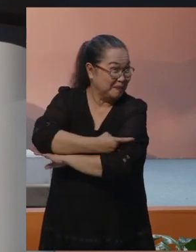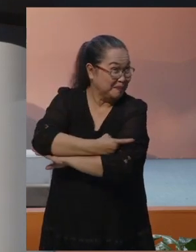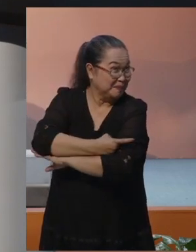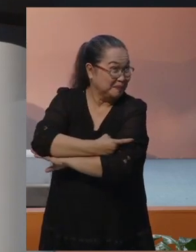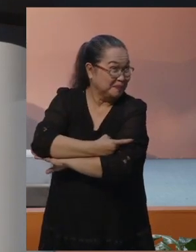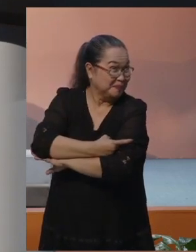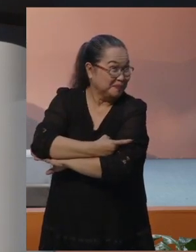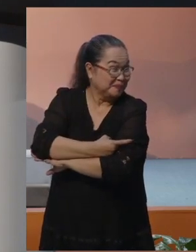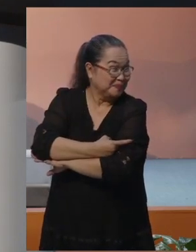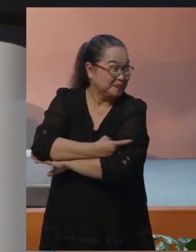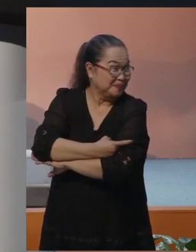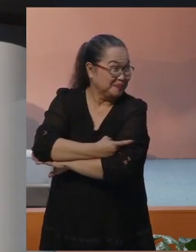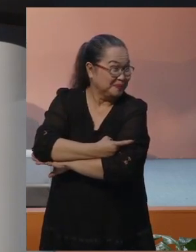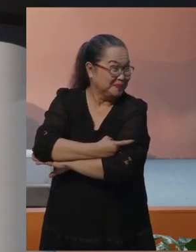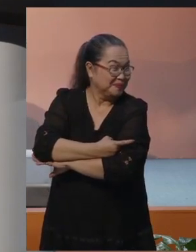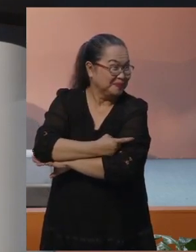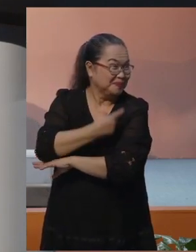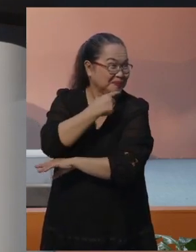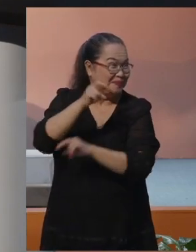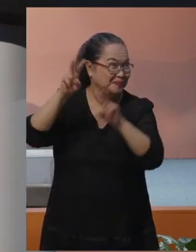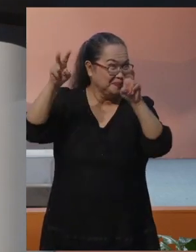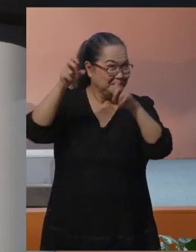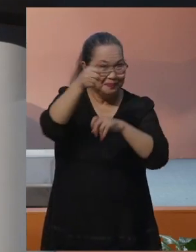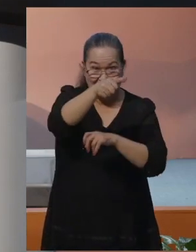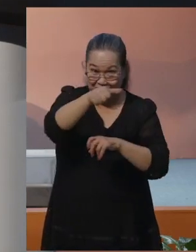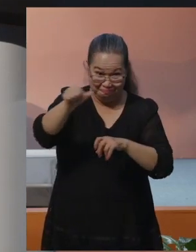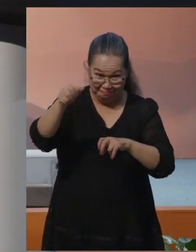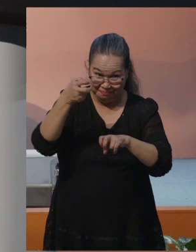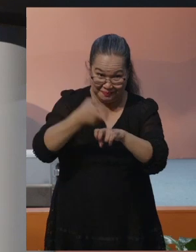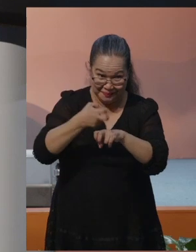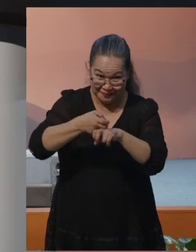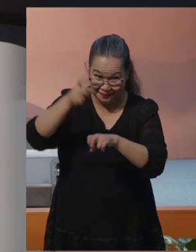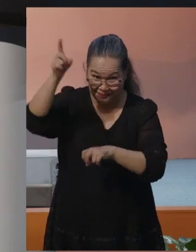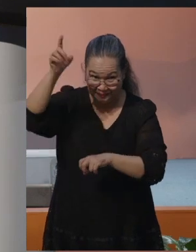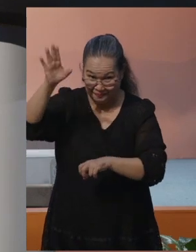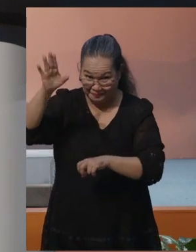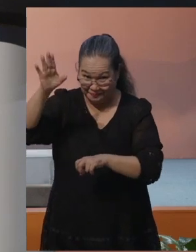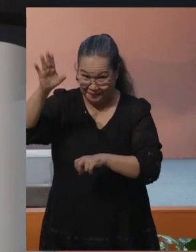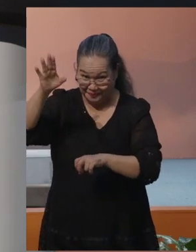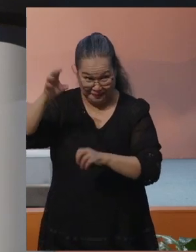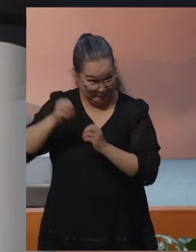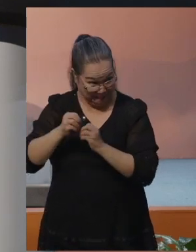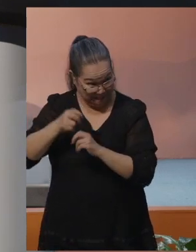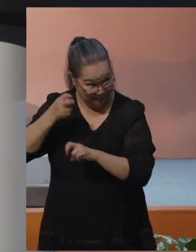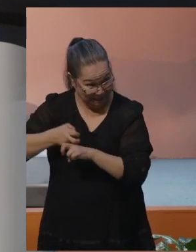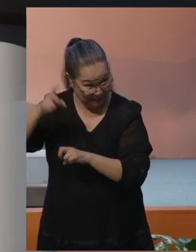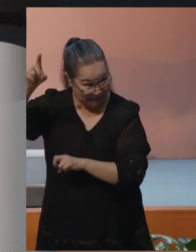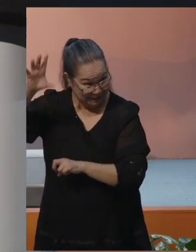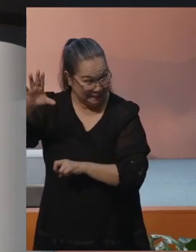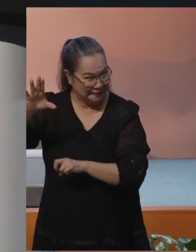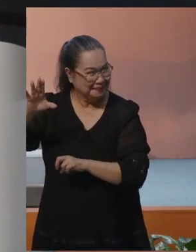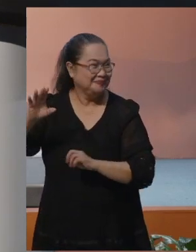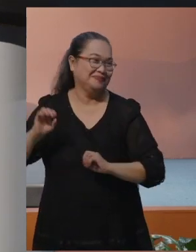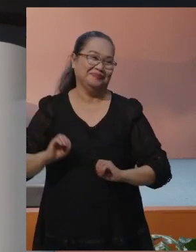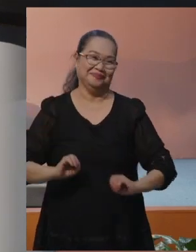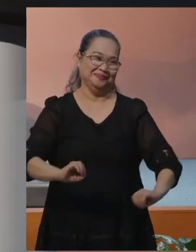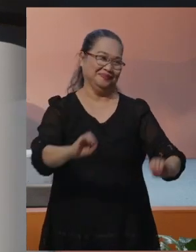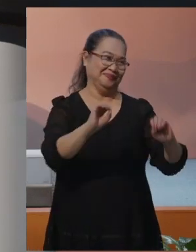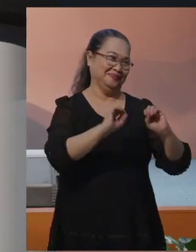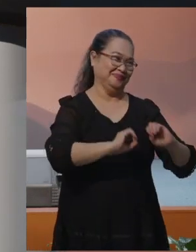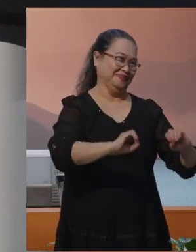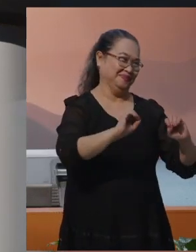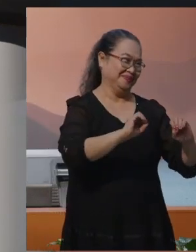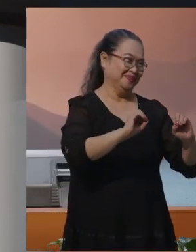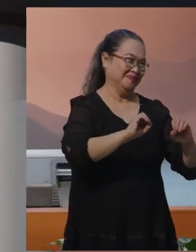Sabi nga ng isang teksto sa Biblia, is anything too difficult for the Lord? Di ba awit din natin yun?